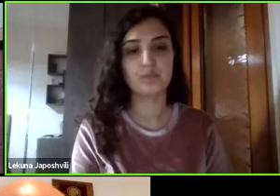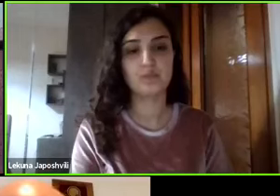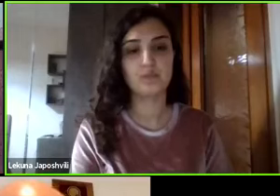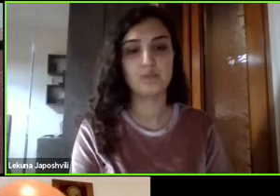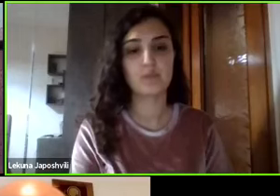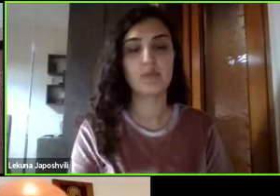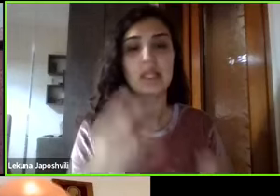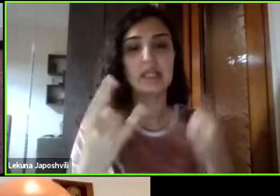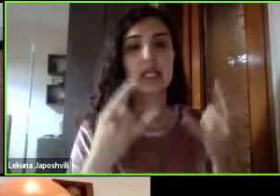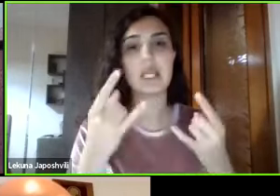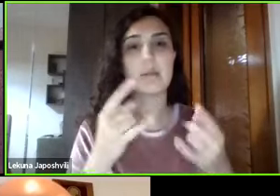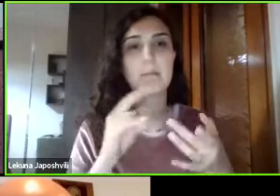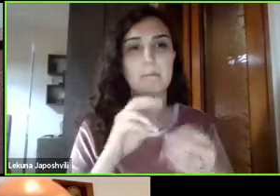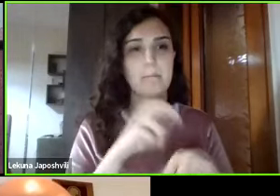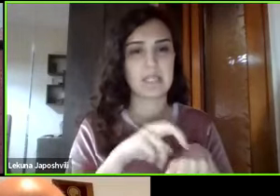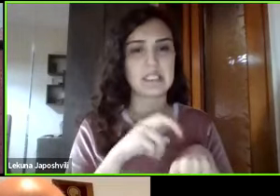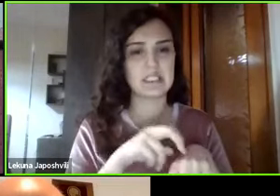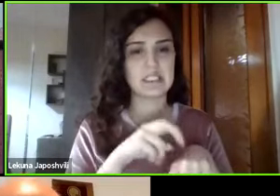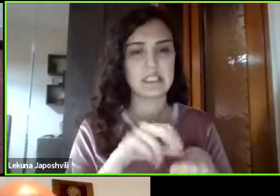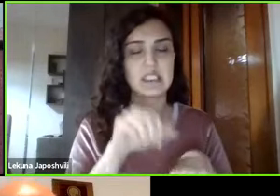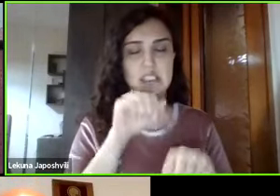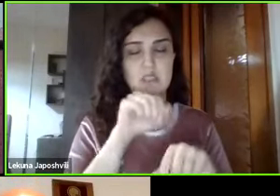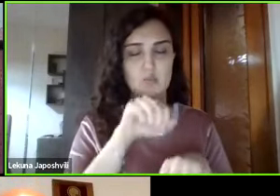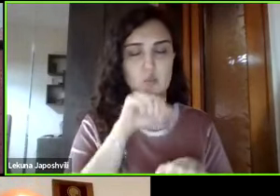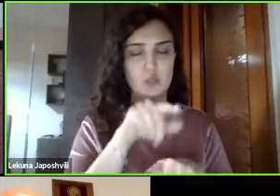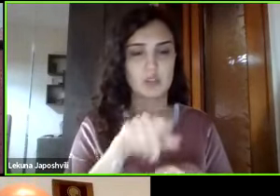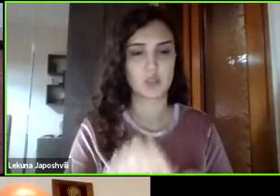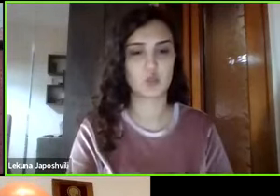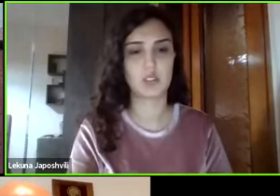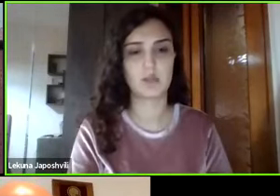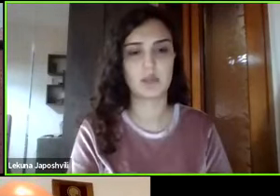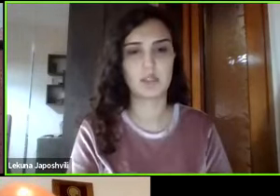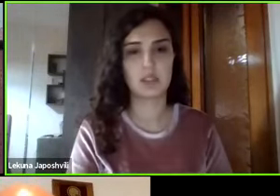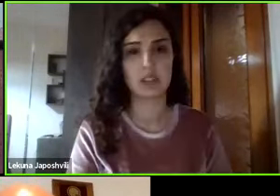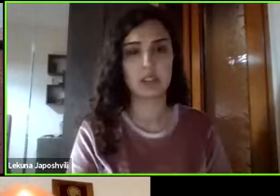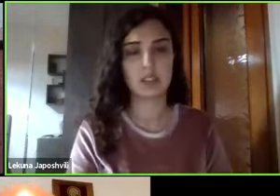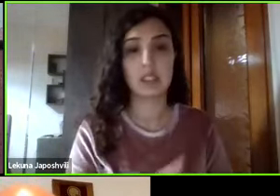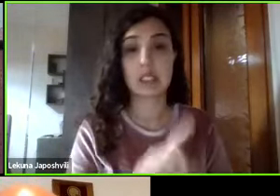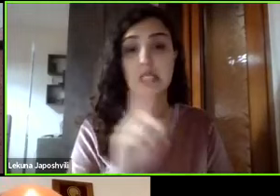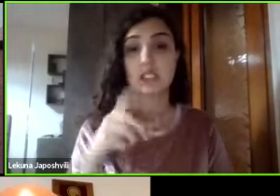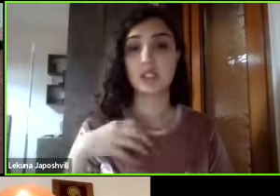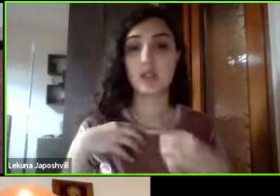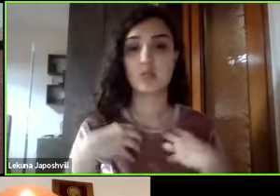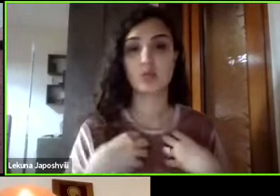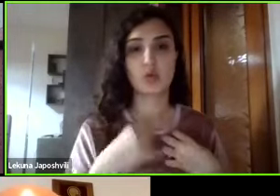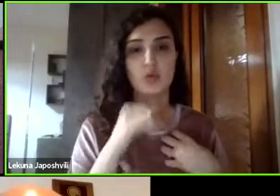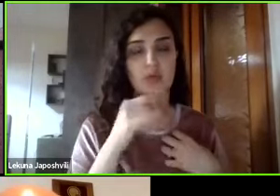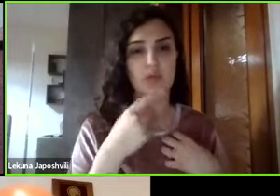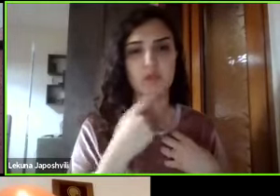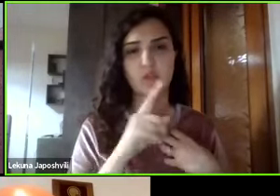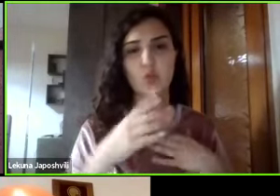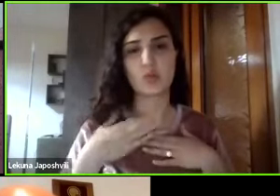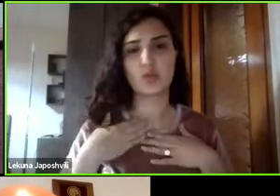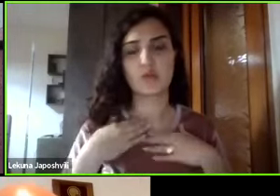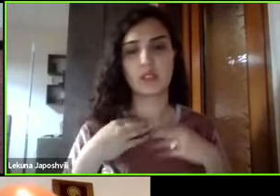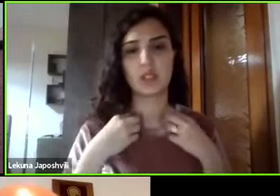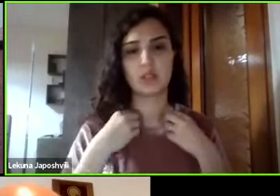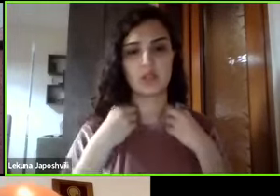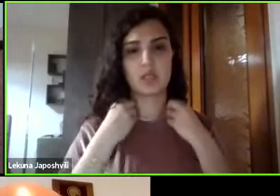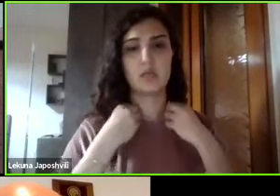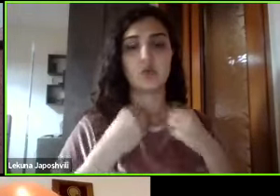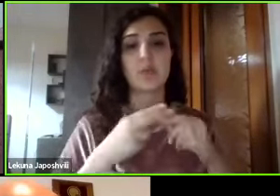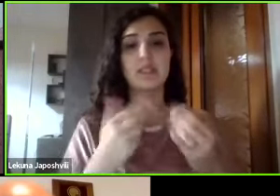ტელემედიცინის, ანუ ვიდეო ჩართვების საშუალებით, რასაც სამწუხაროდ ვერ ვიტყვირო ჩვენთან, ამიტომ ეს